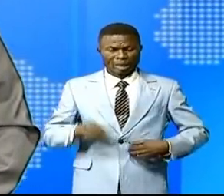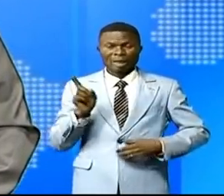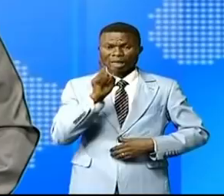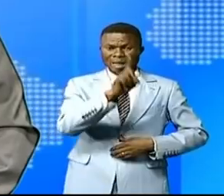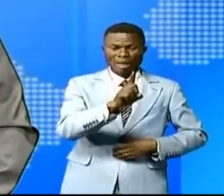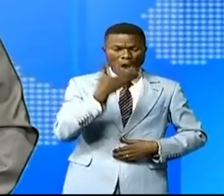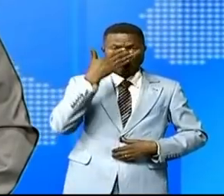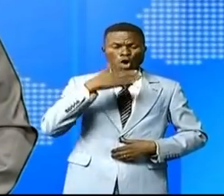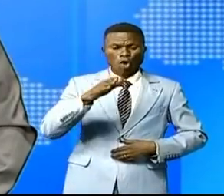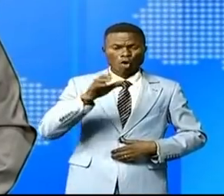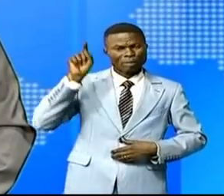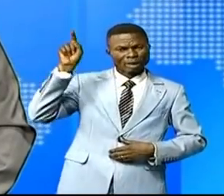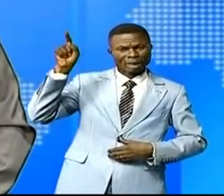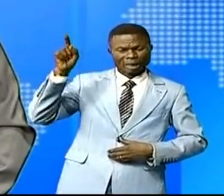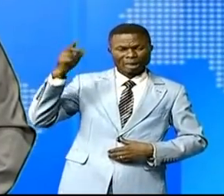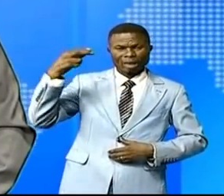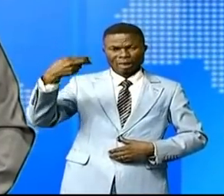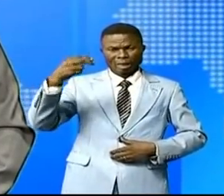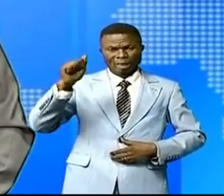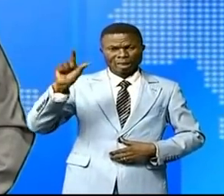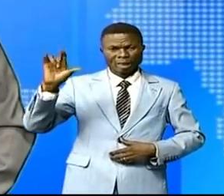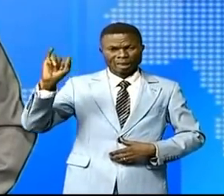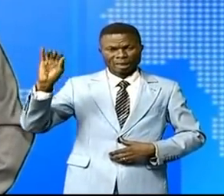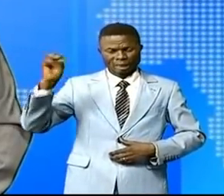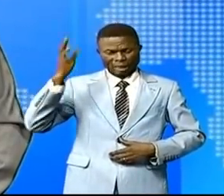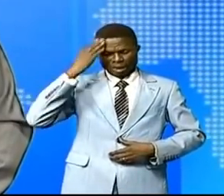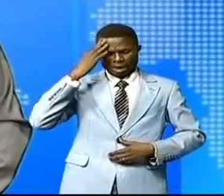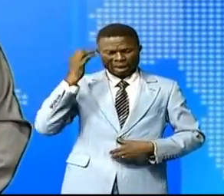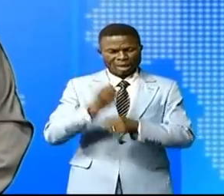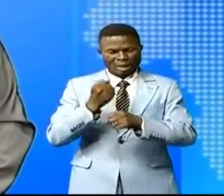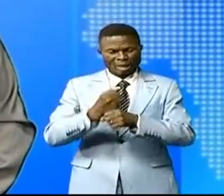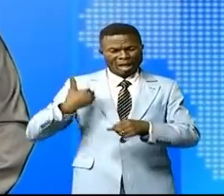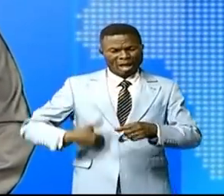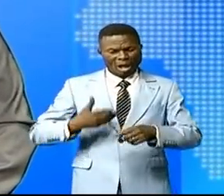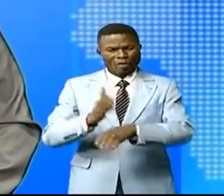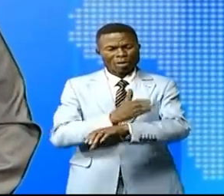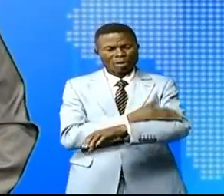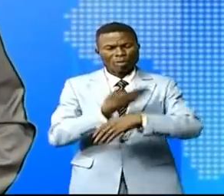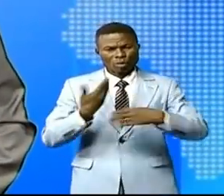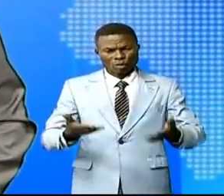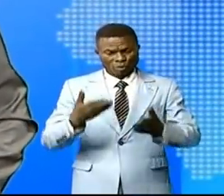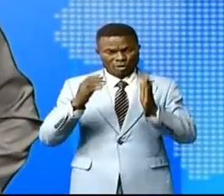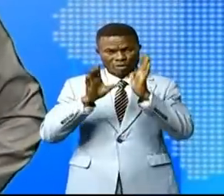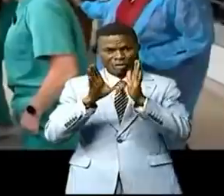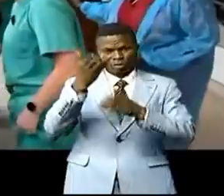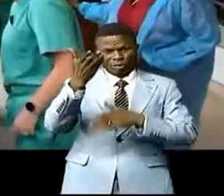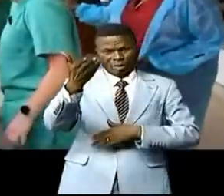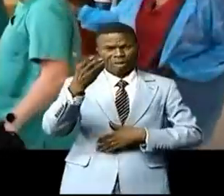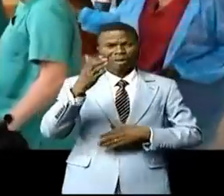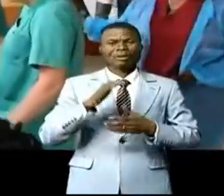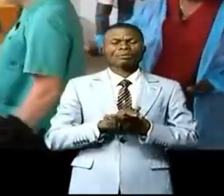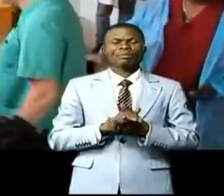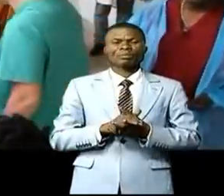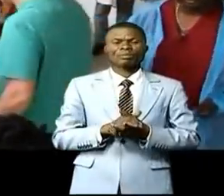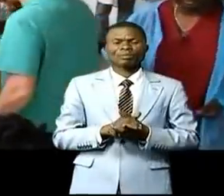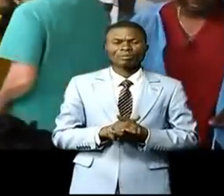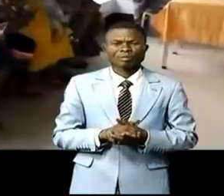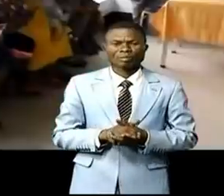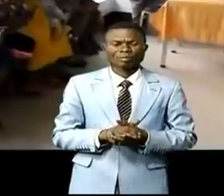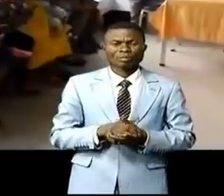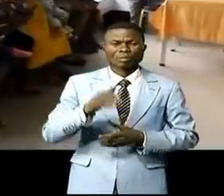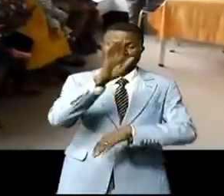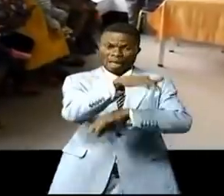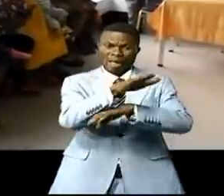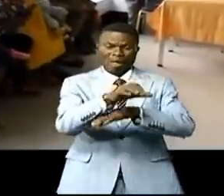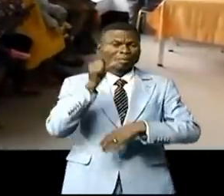à la clinique Ngalima pour s'enquérir du bon déroulement de cette campagne. Regardez. C'est dans l'après-midi de